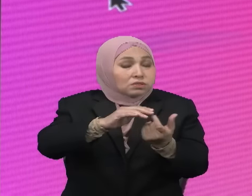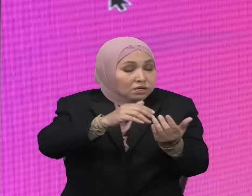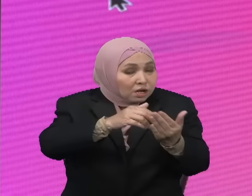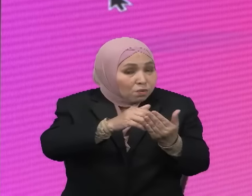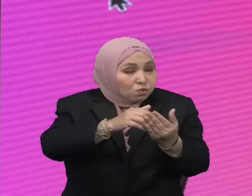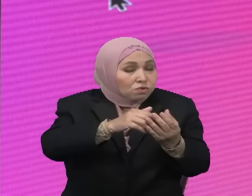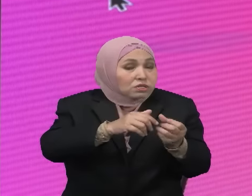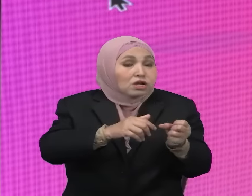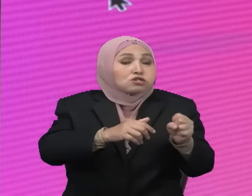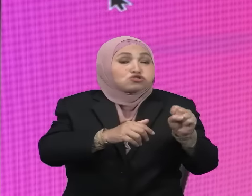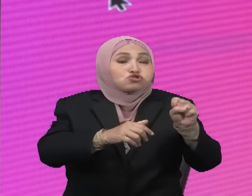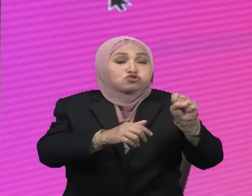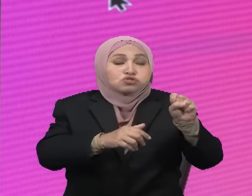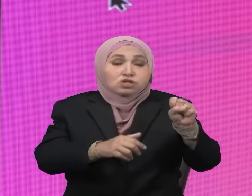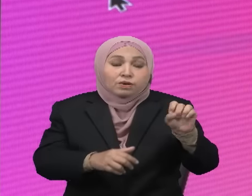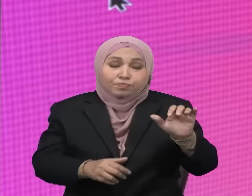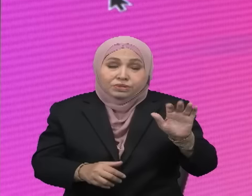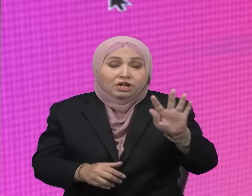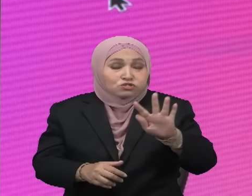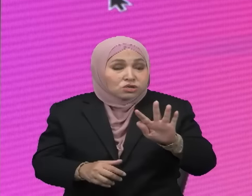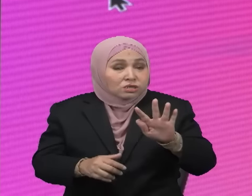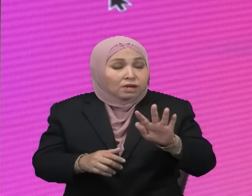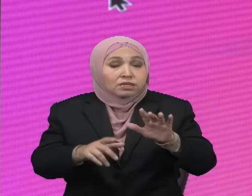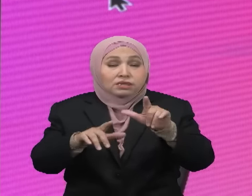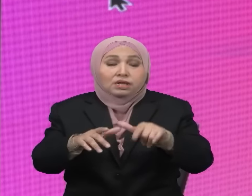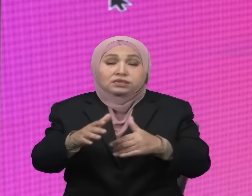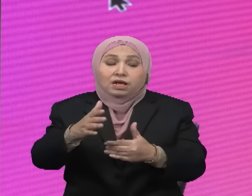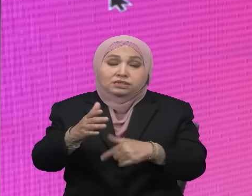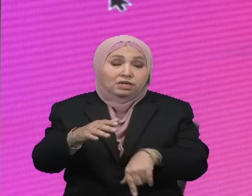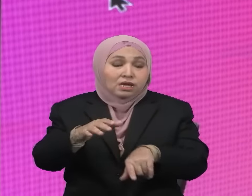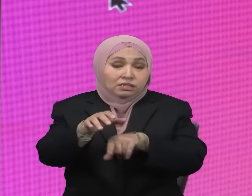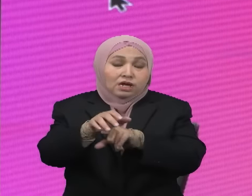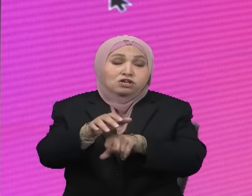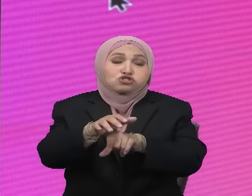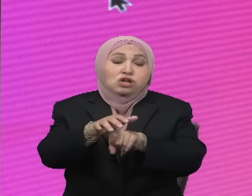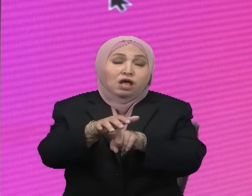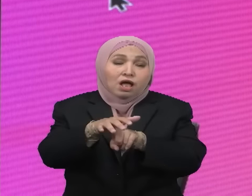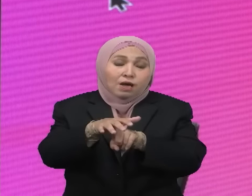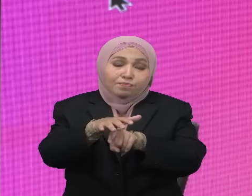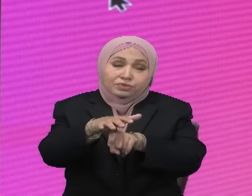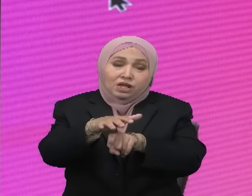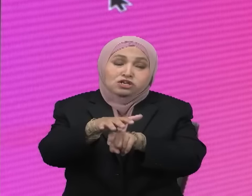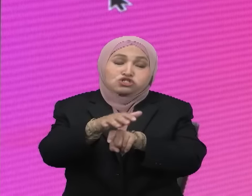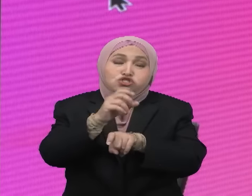syin makhrajnya terletak di bahagian tengah lidah. Cuba sebut sya. Sh.